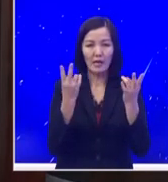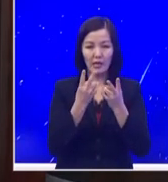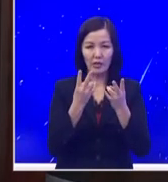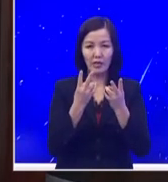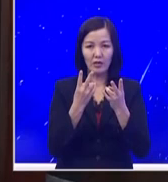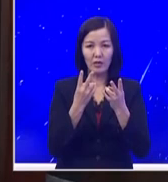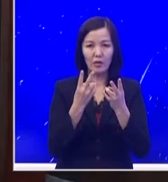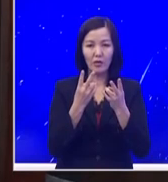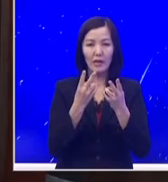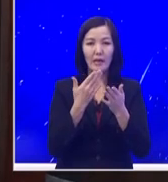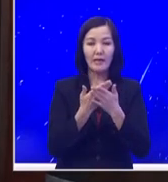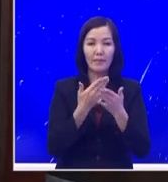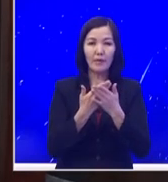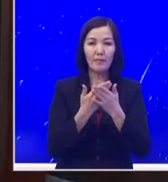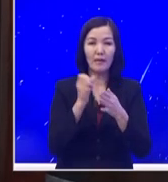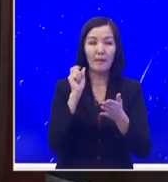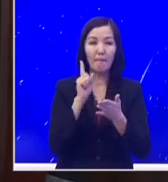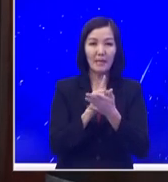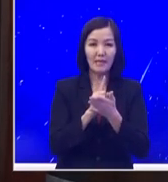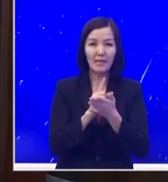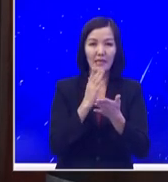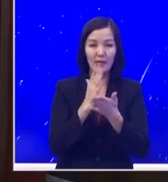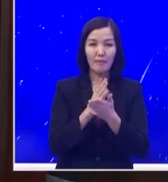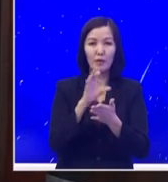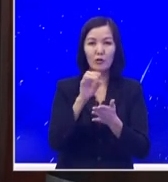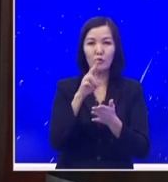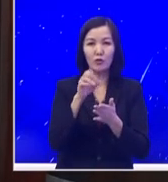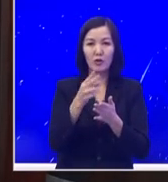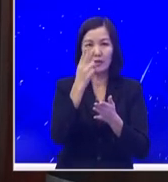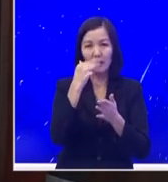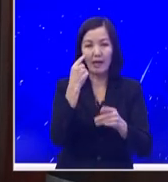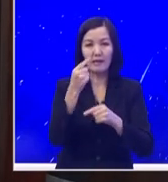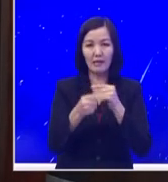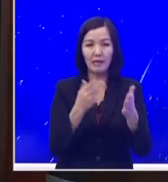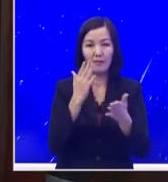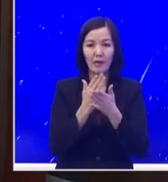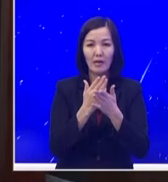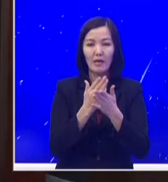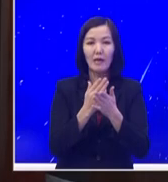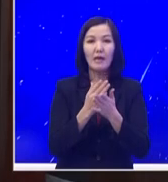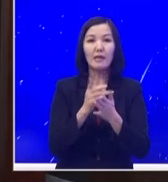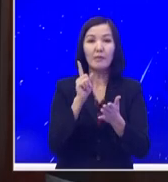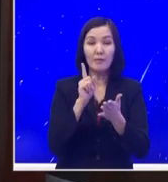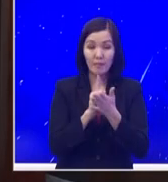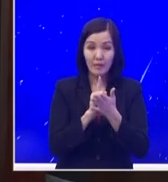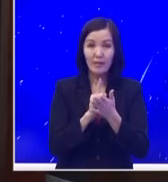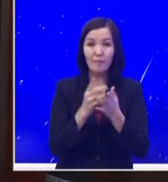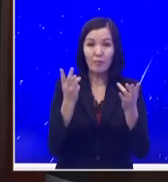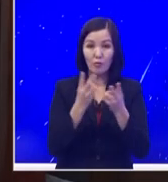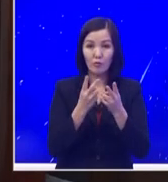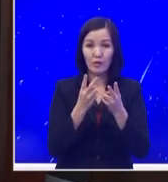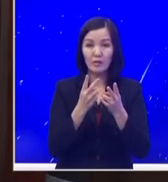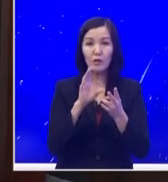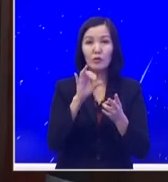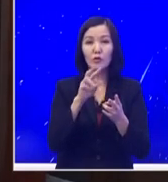Өйткені мына шариғатымызда міндет деген бар, сүннет деген бар, әдет деген нәрселер бар. Қашан міндет келген кезде сүннет